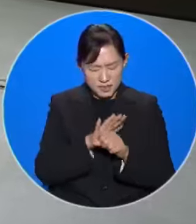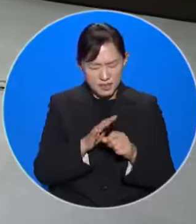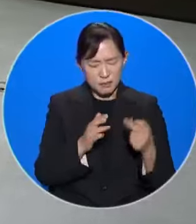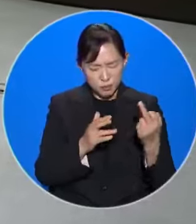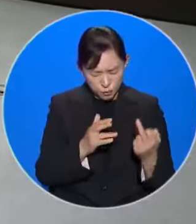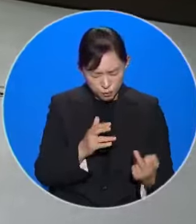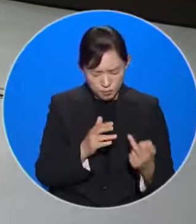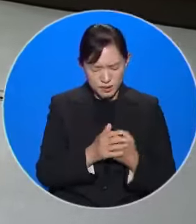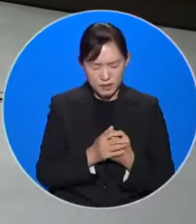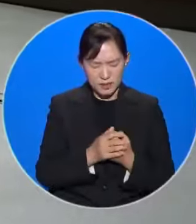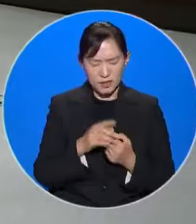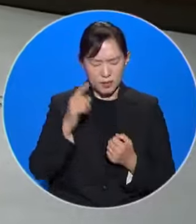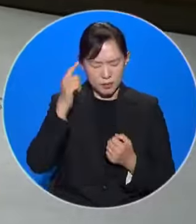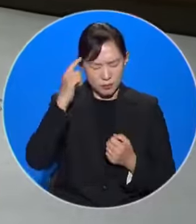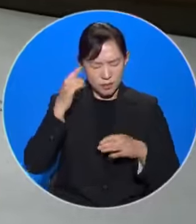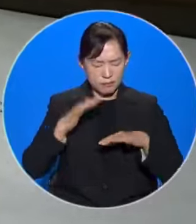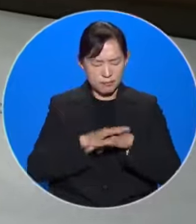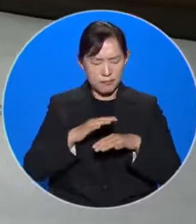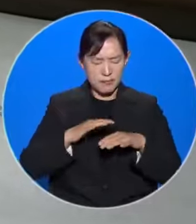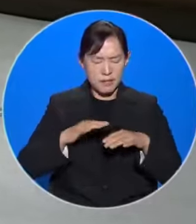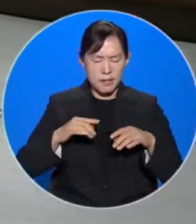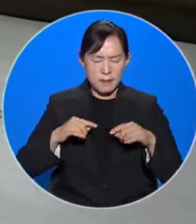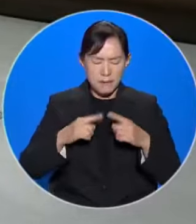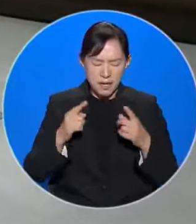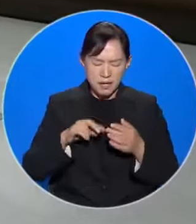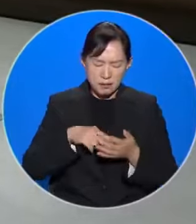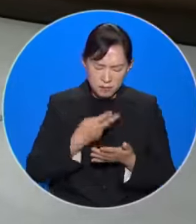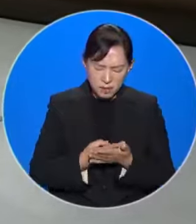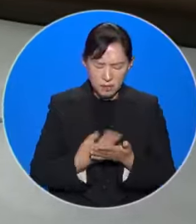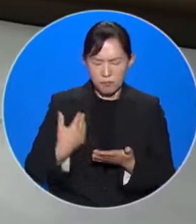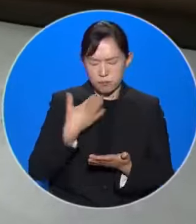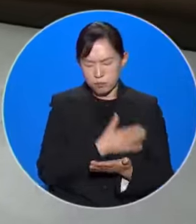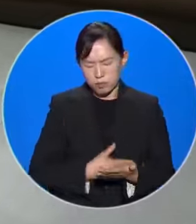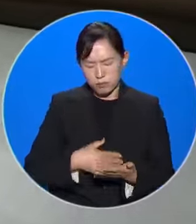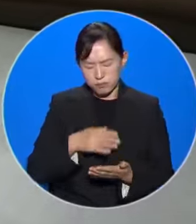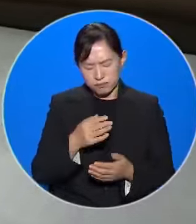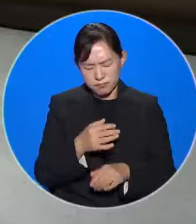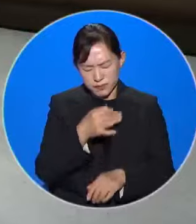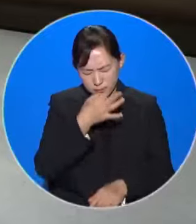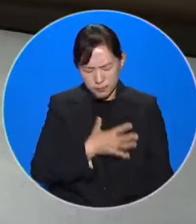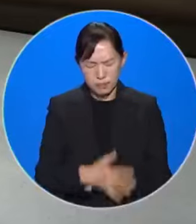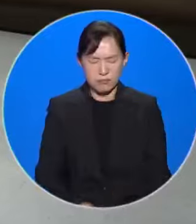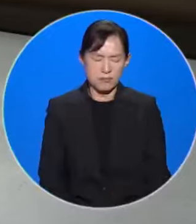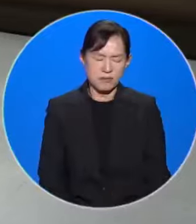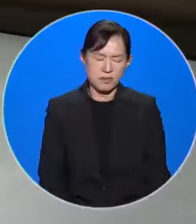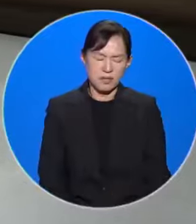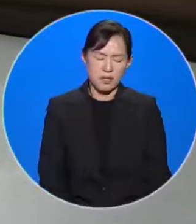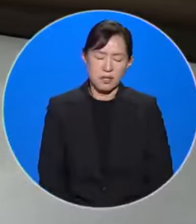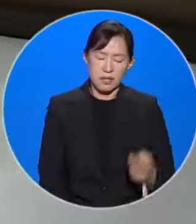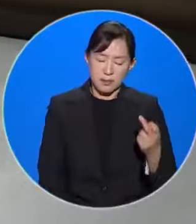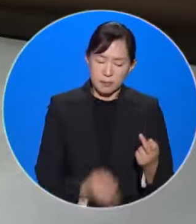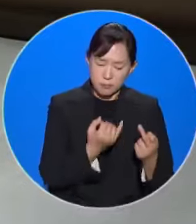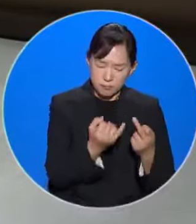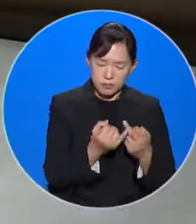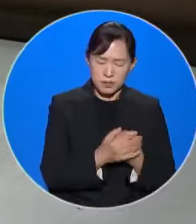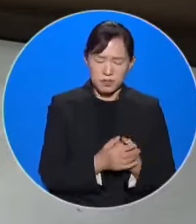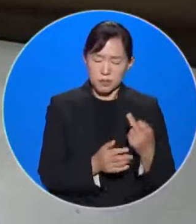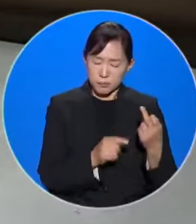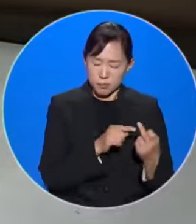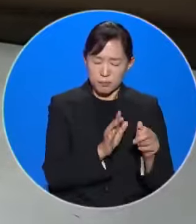남동생 하나님 뇌출혈로 쓰러져서 몸이 불편한 가운데 있습니다. 하나님 우리 올케가 남동생도 돌보고